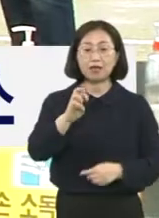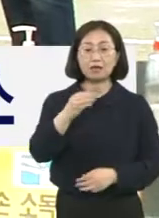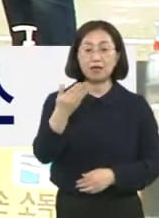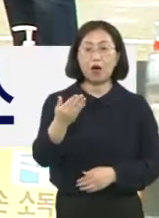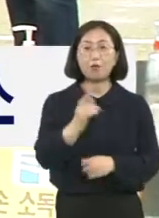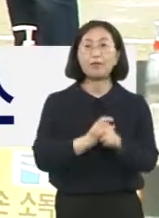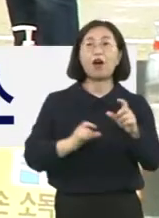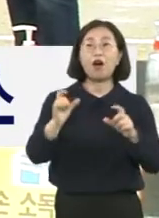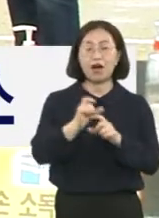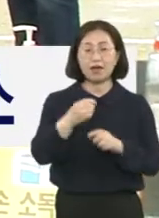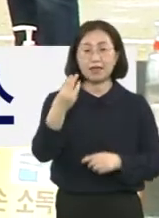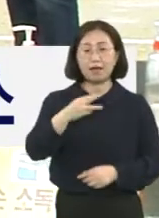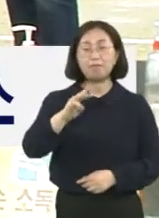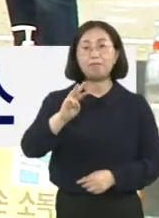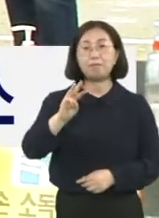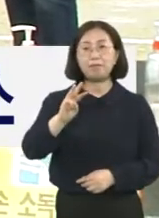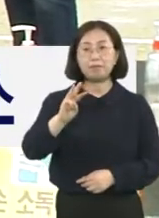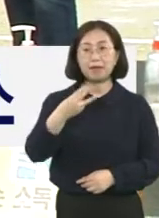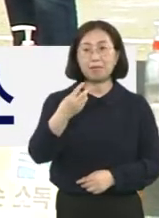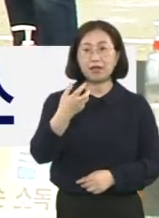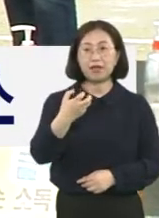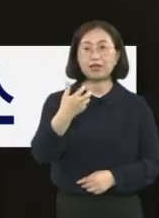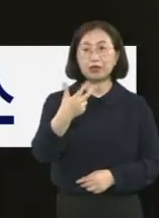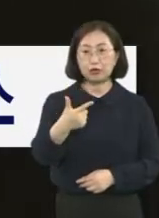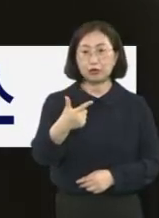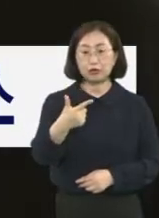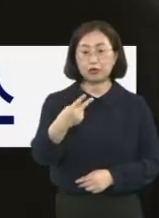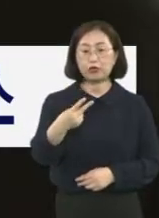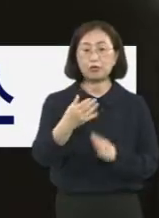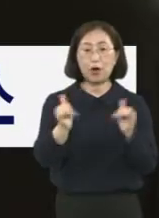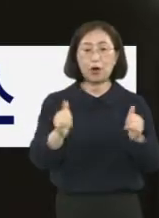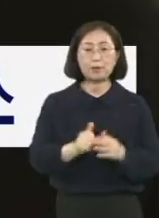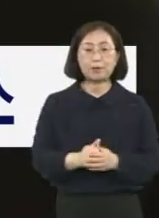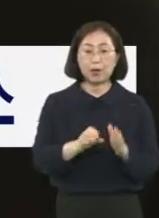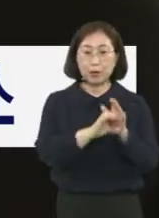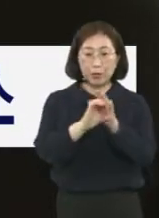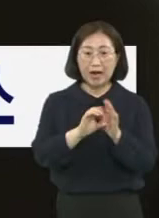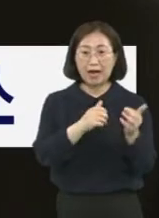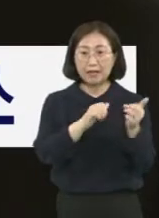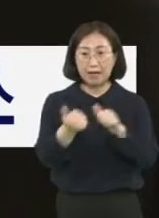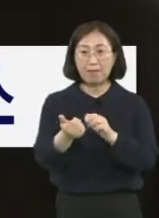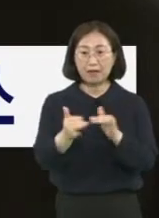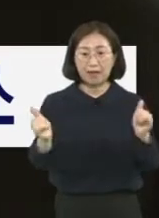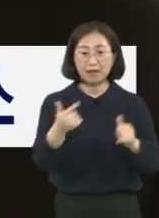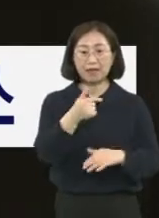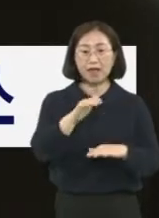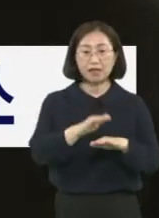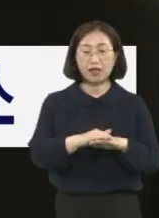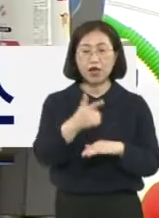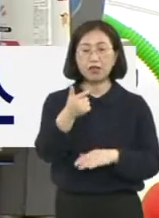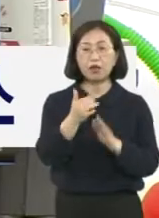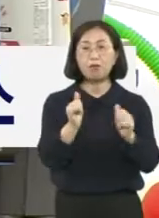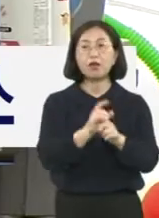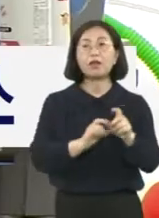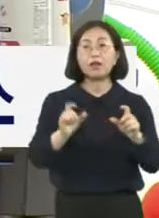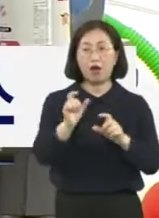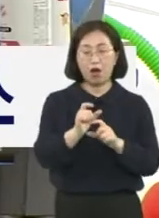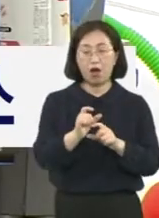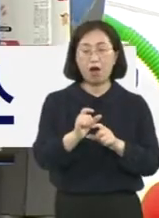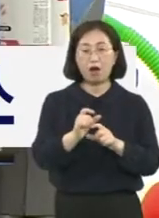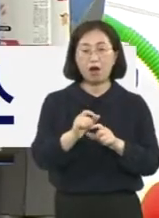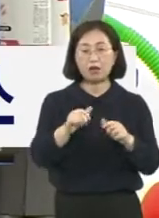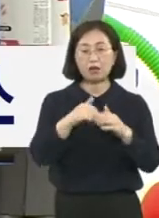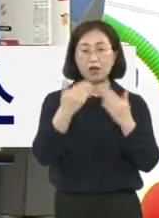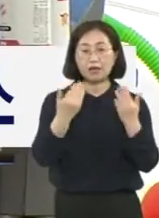39명 늘어난 382명이 확진됐습니다. 코로나19로 인한 사망자의 경우 대전에서는 6명이 발생해